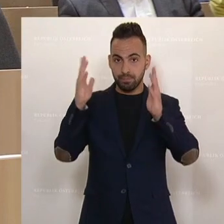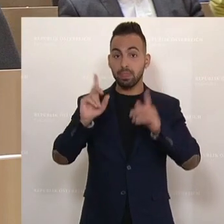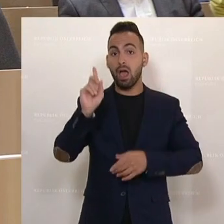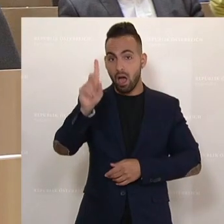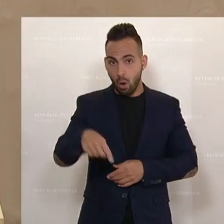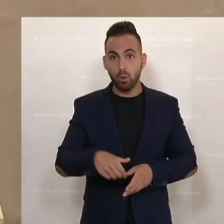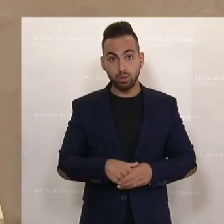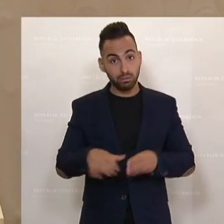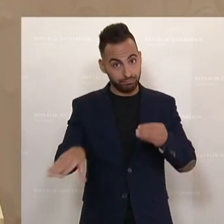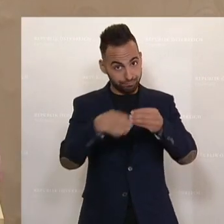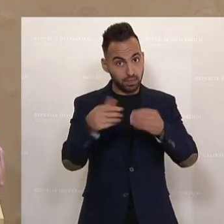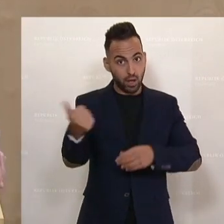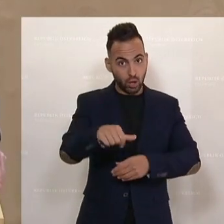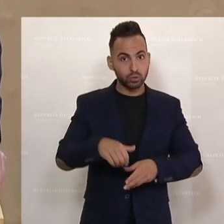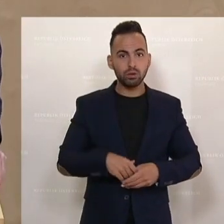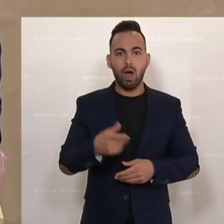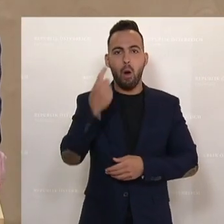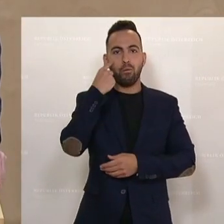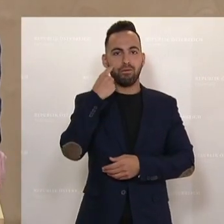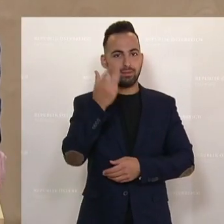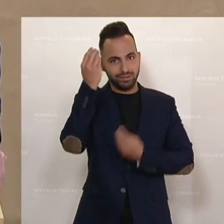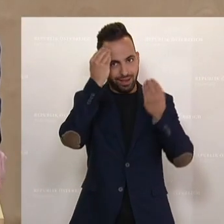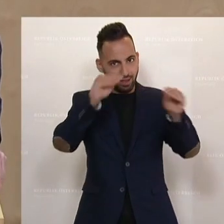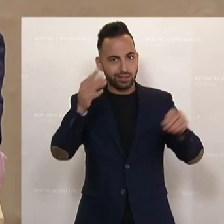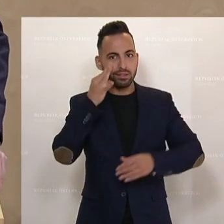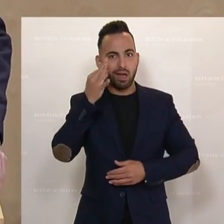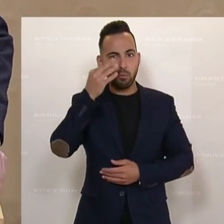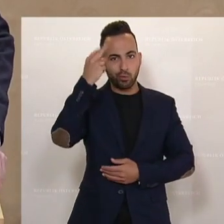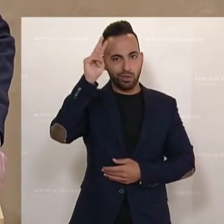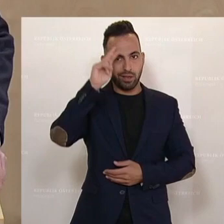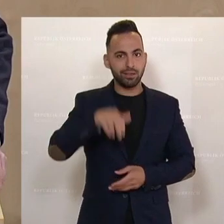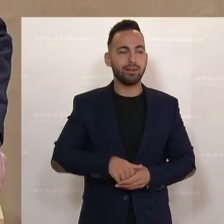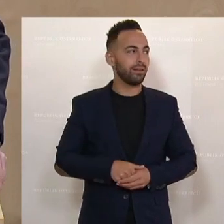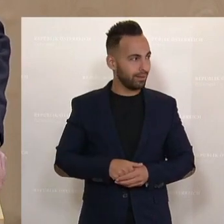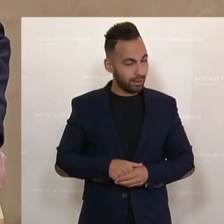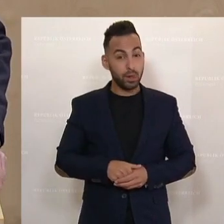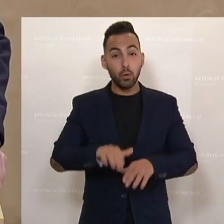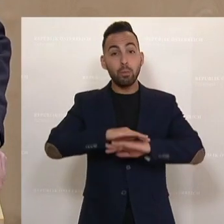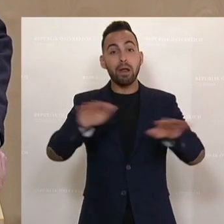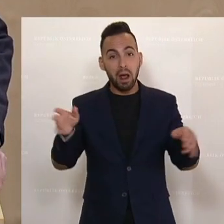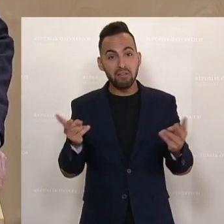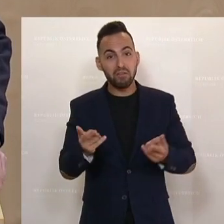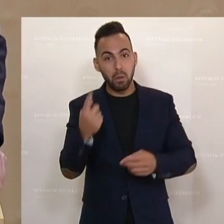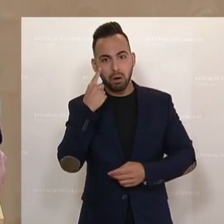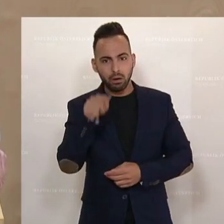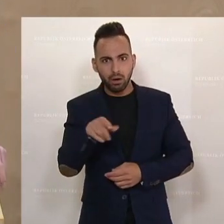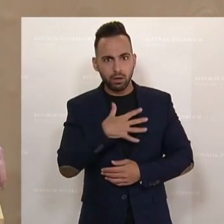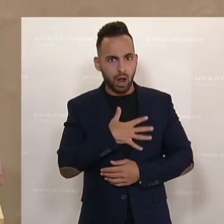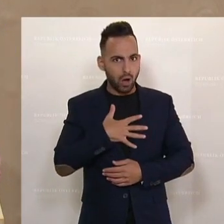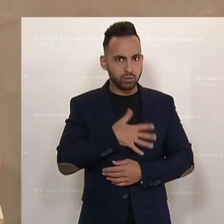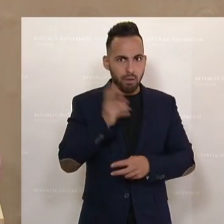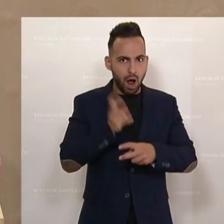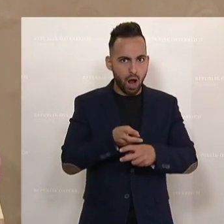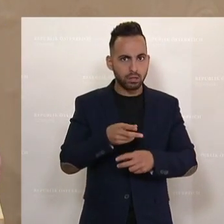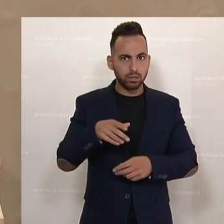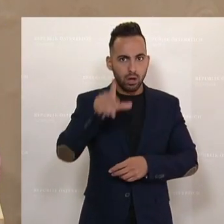Und da muss man auch ergänzen, weil es auffällig ist, sehr geehrte Damen und Herren, dass überall, wo es besonders grauslich und hart